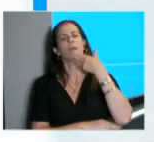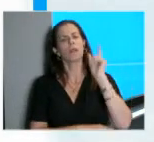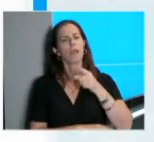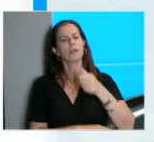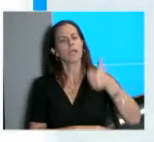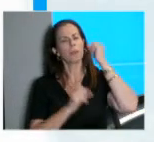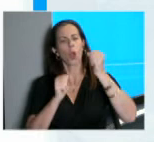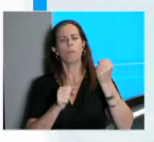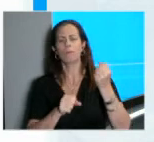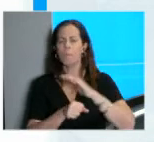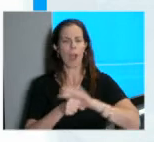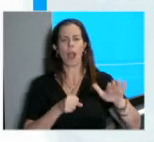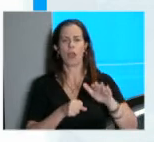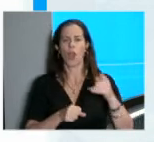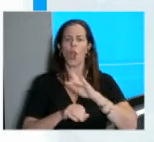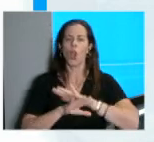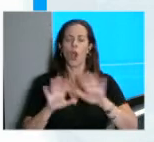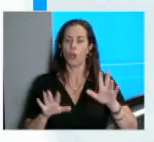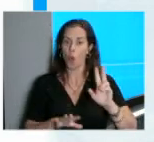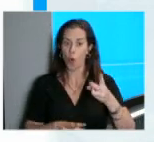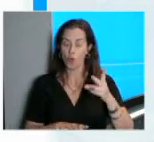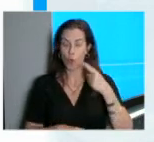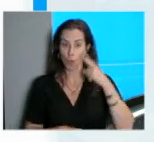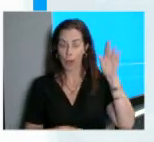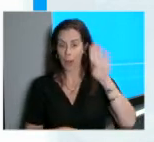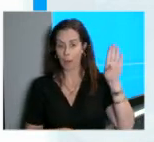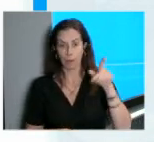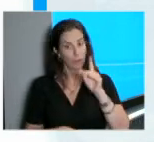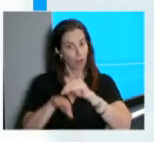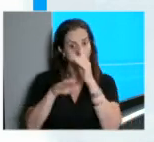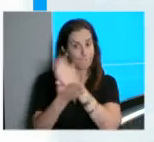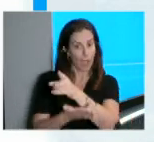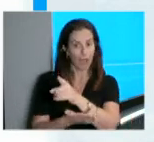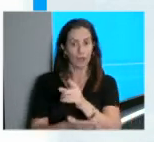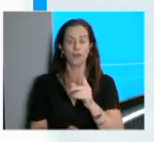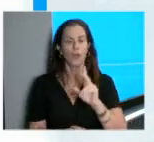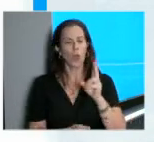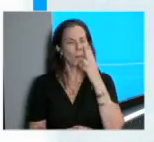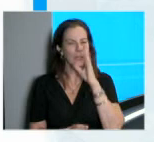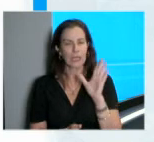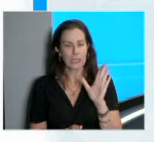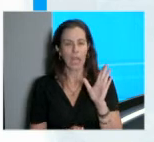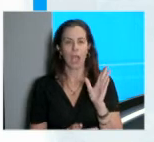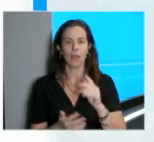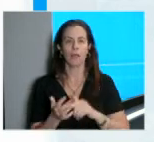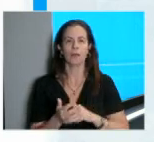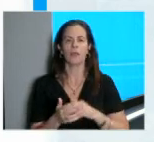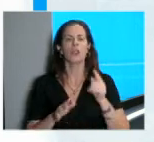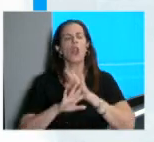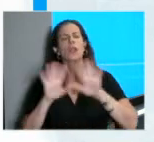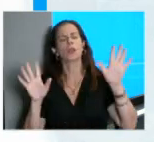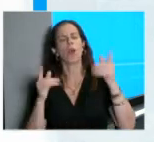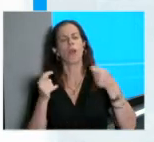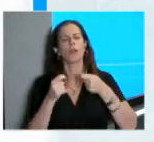מדינת ישראל חייבת שר ביטחון במשרה מלאה. הוא שוב מאתגר את נתניהו, למרות שהוא הוזהר. אז הוא מנסה ללכת על הקו העדין של ביקורת עניינית. כזה